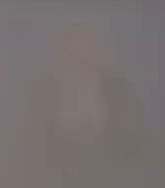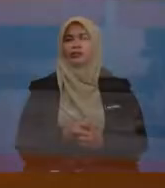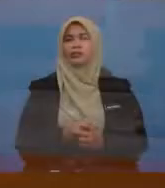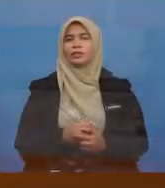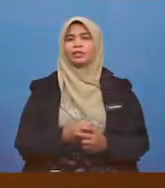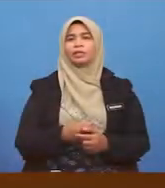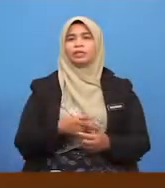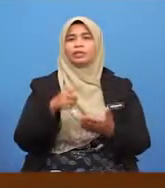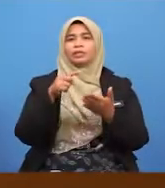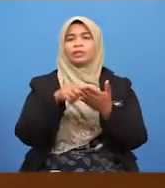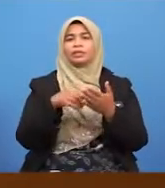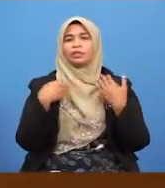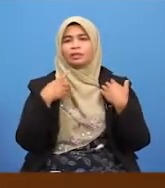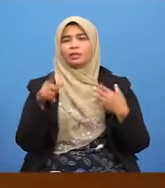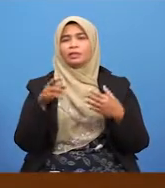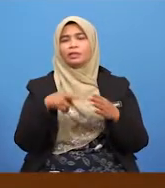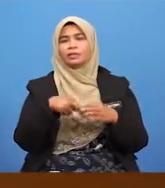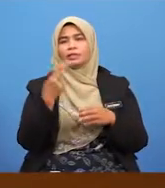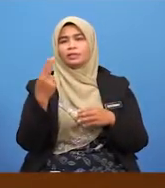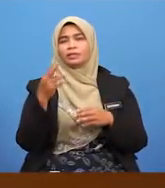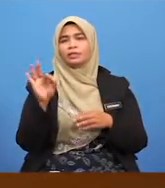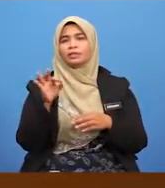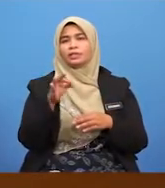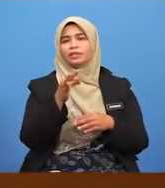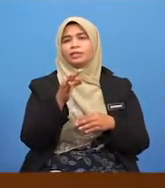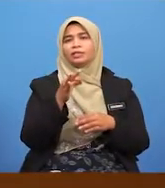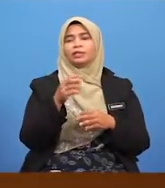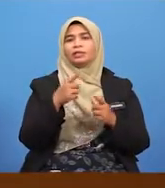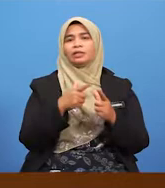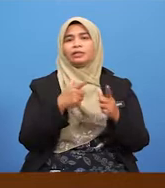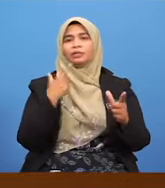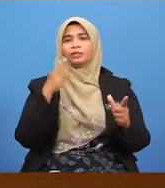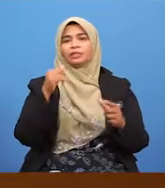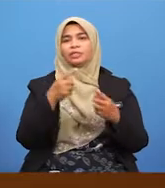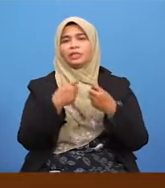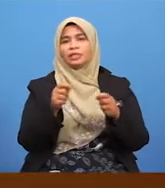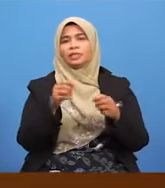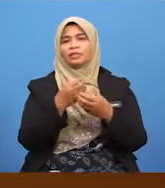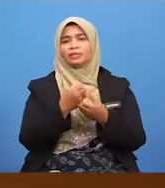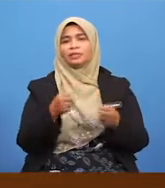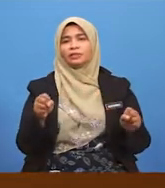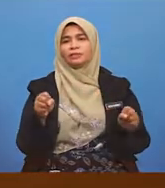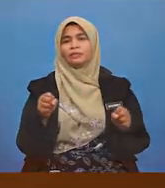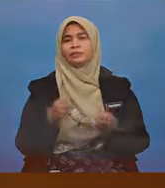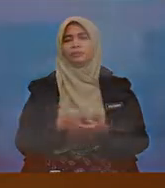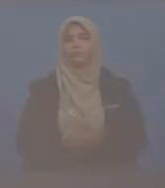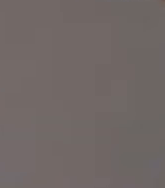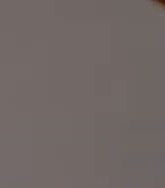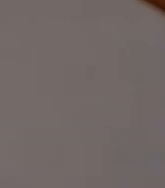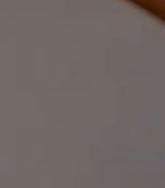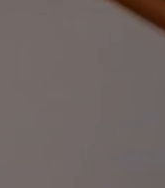Oke ini adalah hasil jahit lurus yang telah siap dijahit